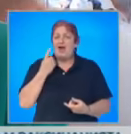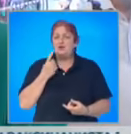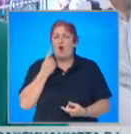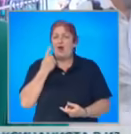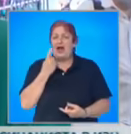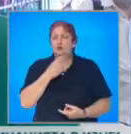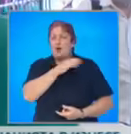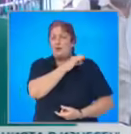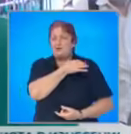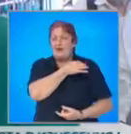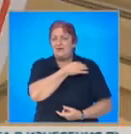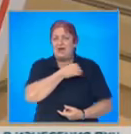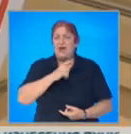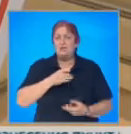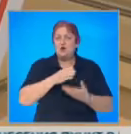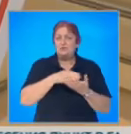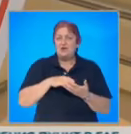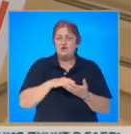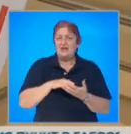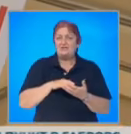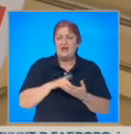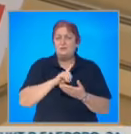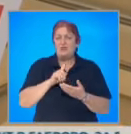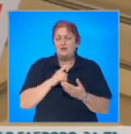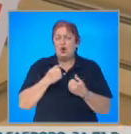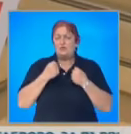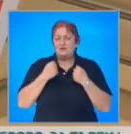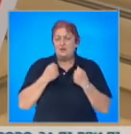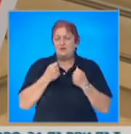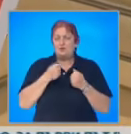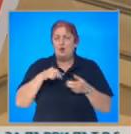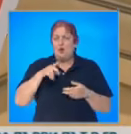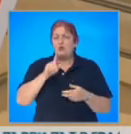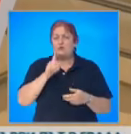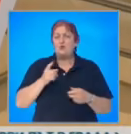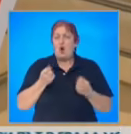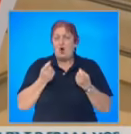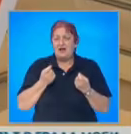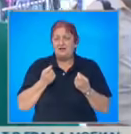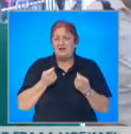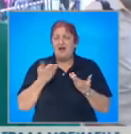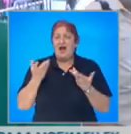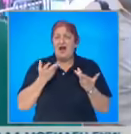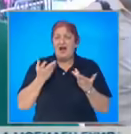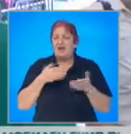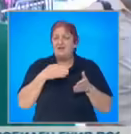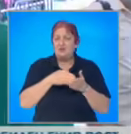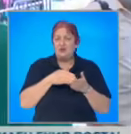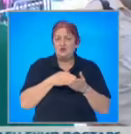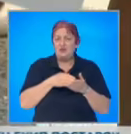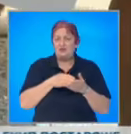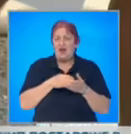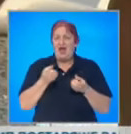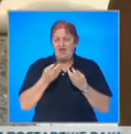и може би част от мотива не е толкова здравословен, колкото ходене до Гърция, примерно. Какъвто и е мотива, ефектът ще